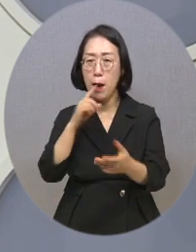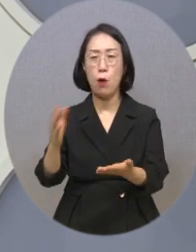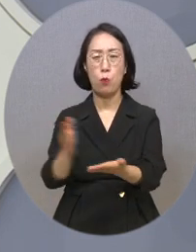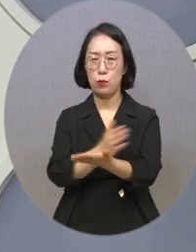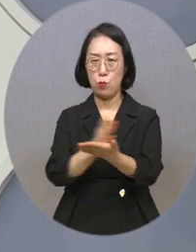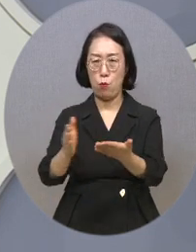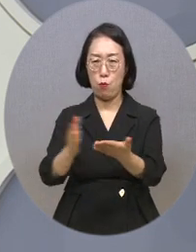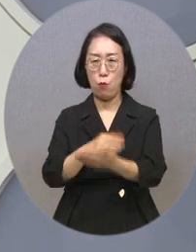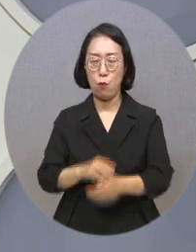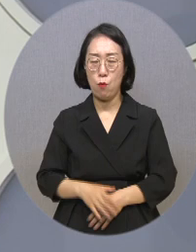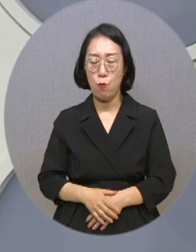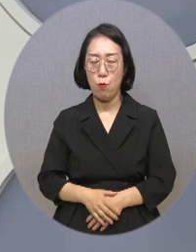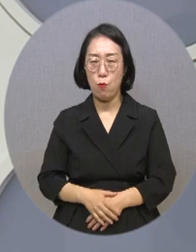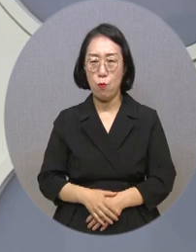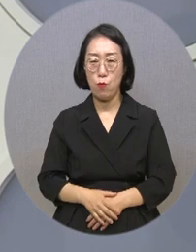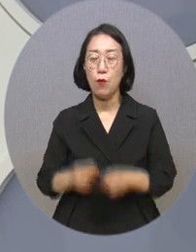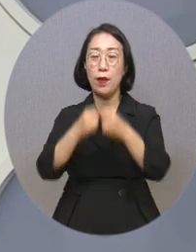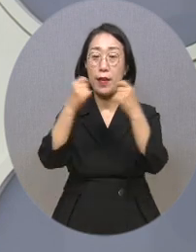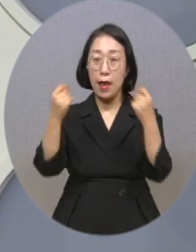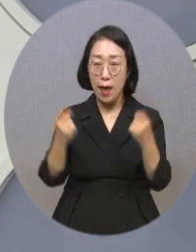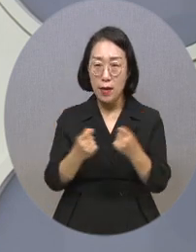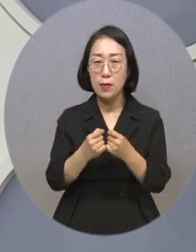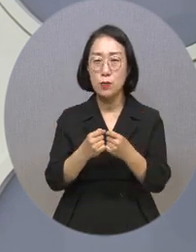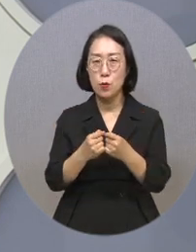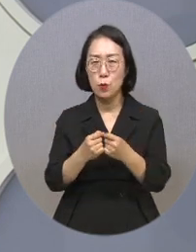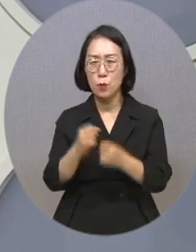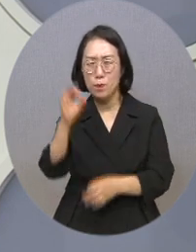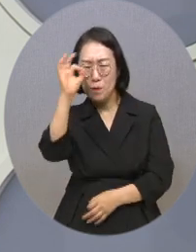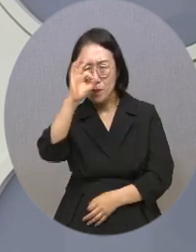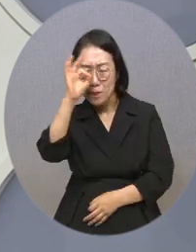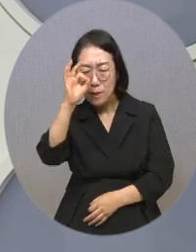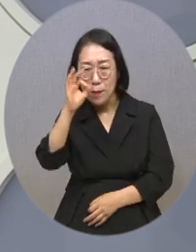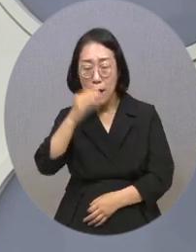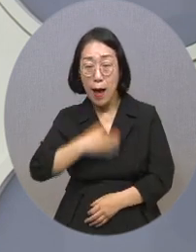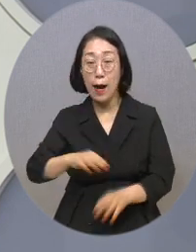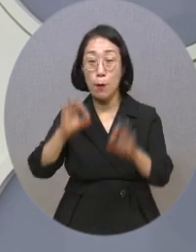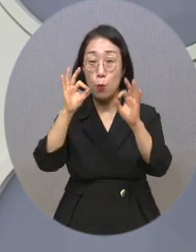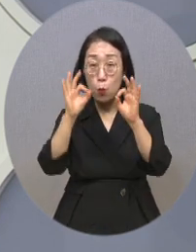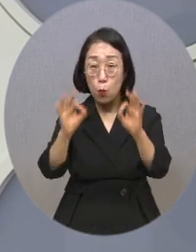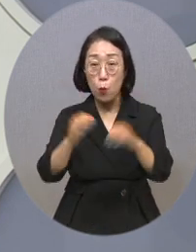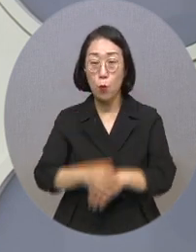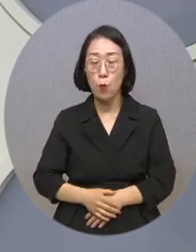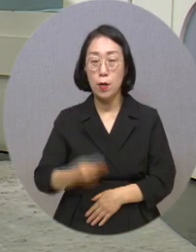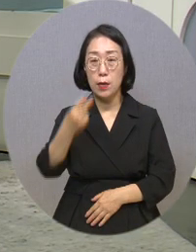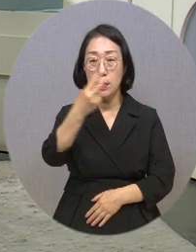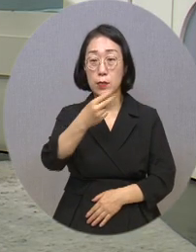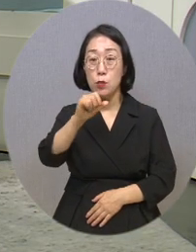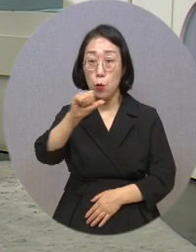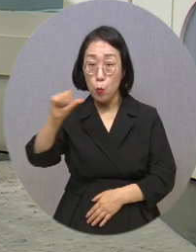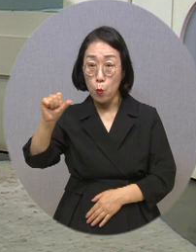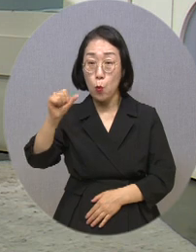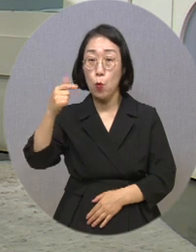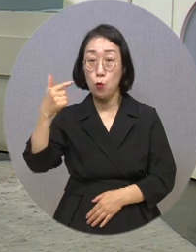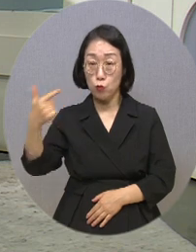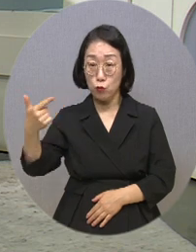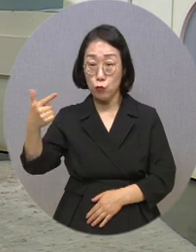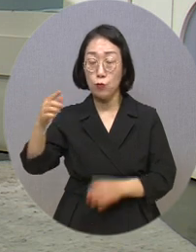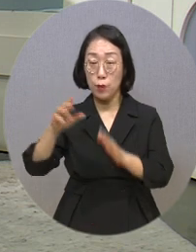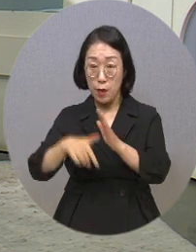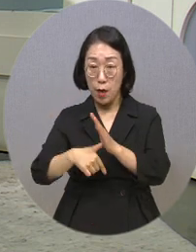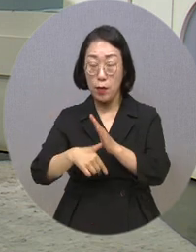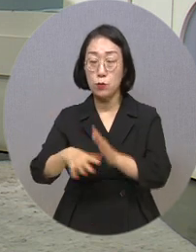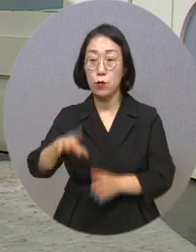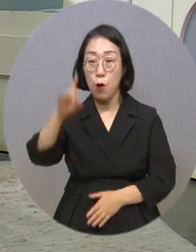이제 개별적으로 이제 고생을 좀 하고 하다가 이제 2005년, 6년 이때 계기가